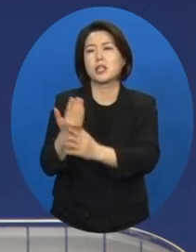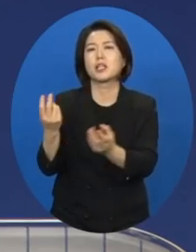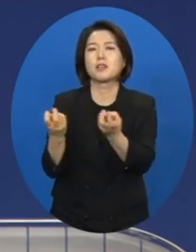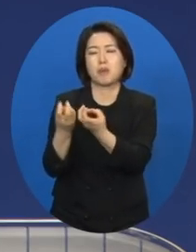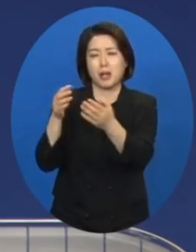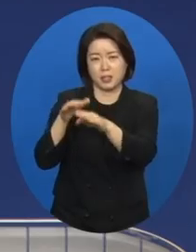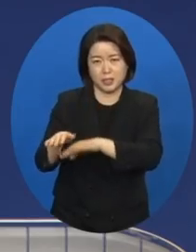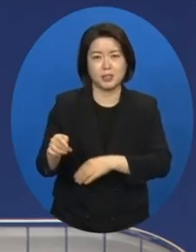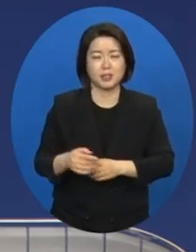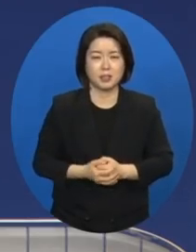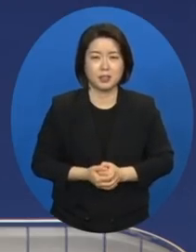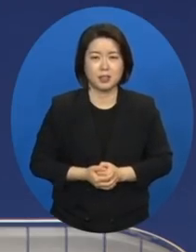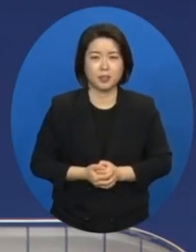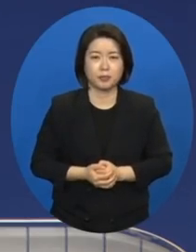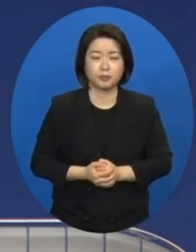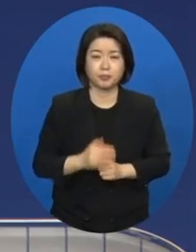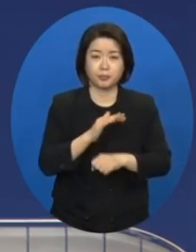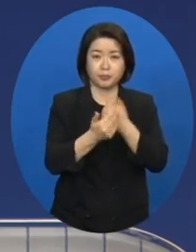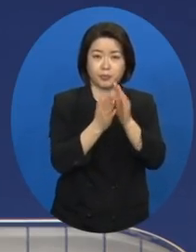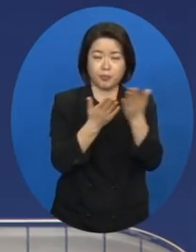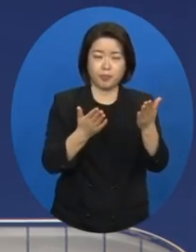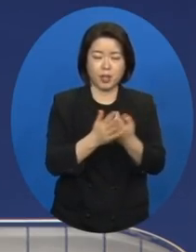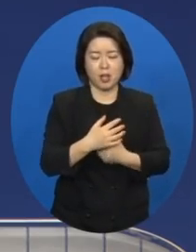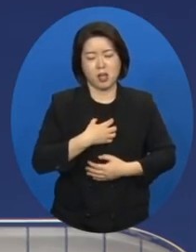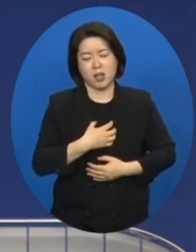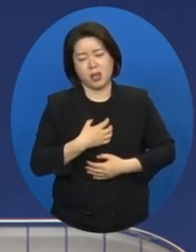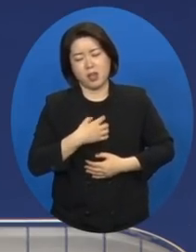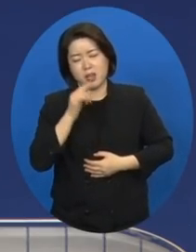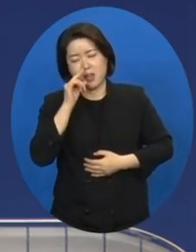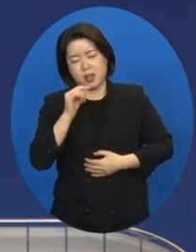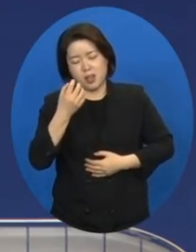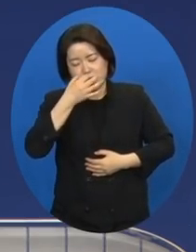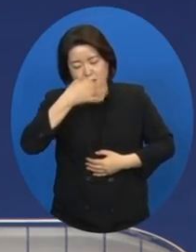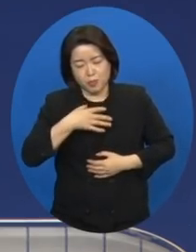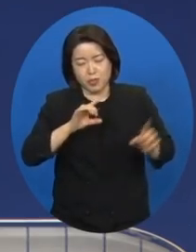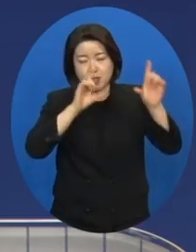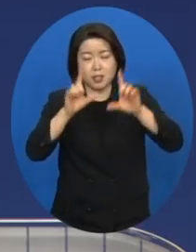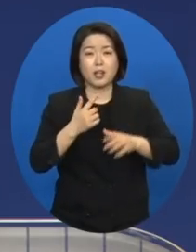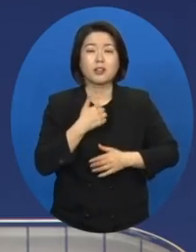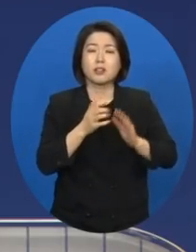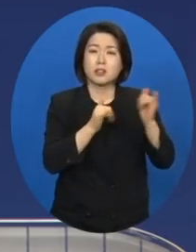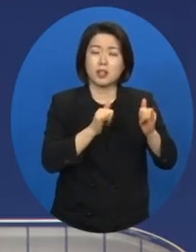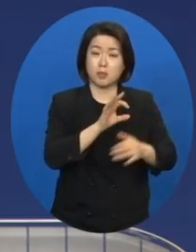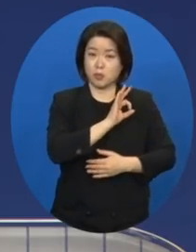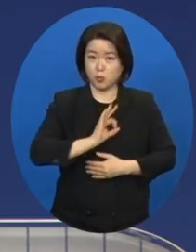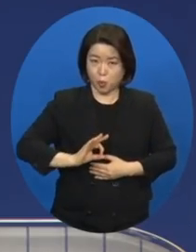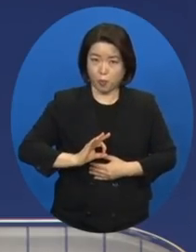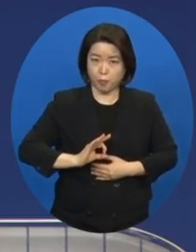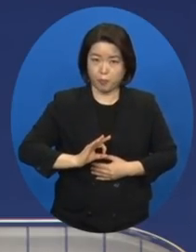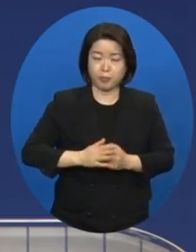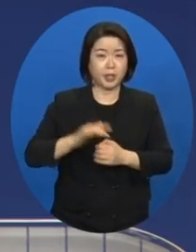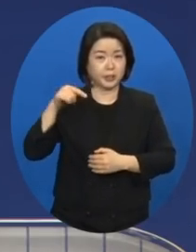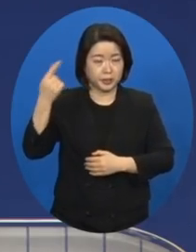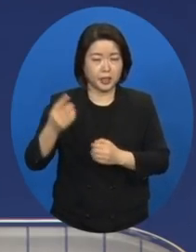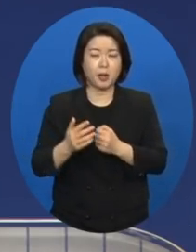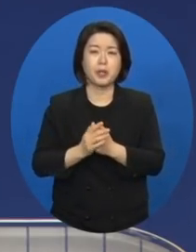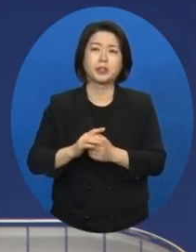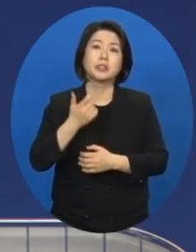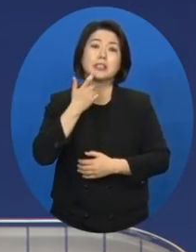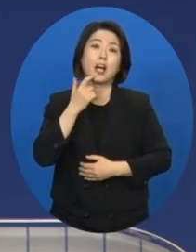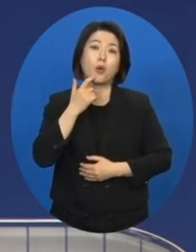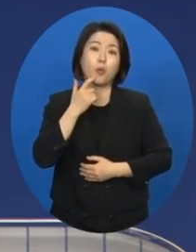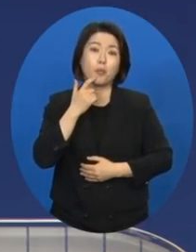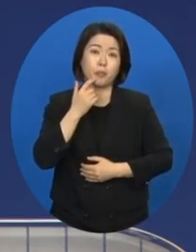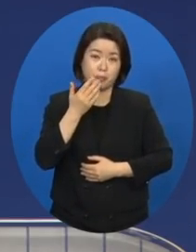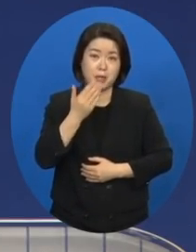거예요. 성경에 거친 인생을 산 삶을 꼽으라면 욥을 꼽을 수 있고 그 다음을 꼽으라면 야곱을 꼽을 수가